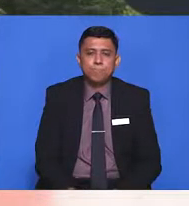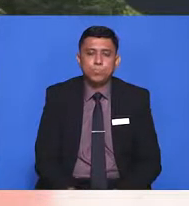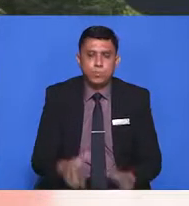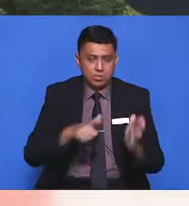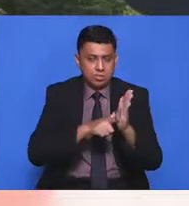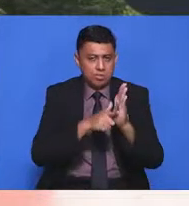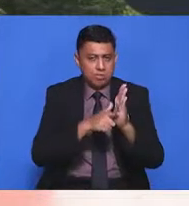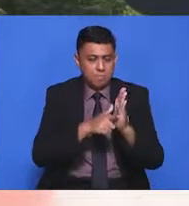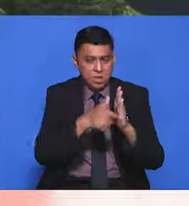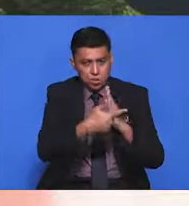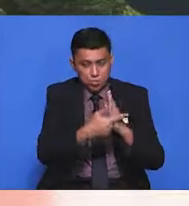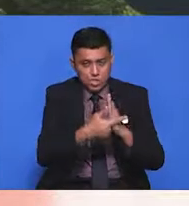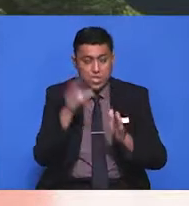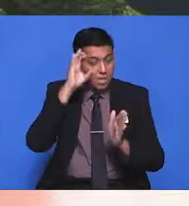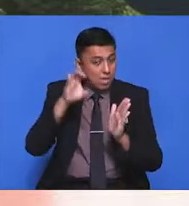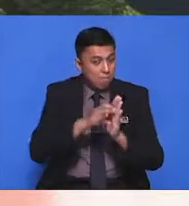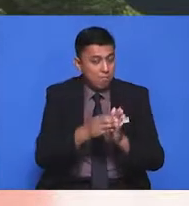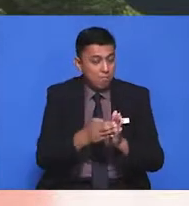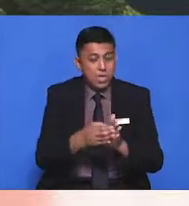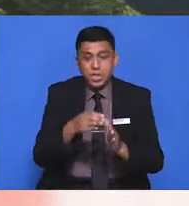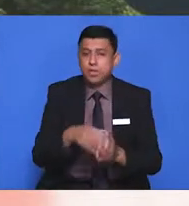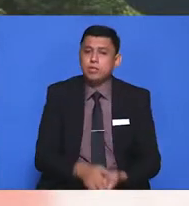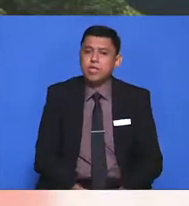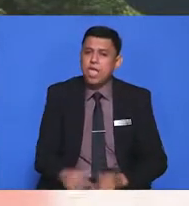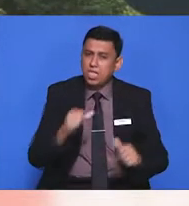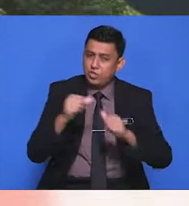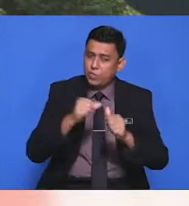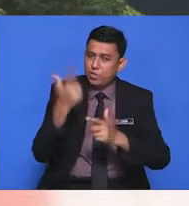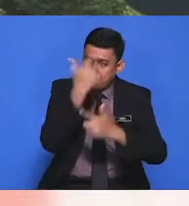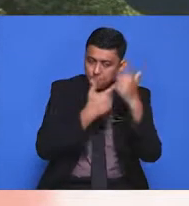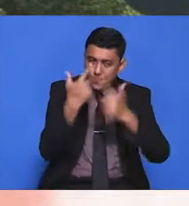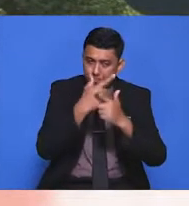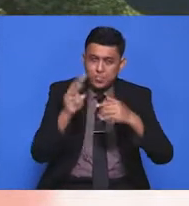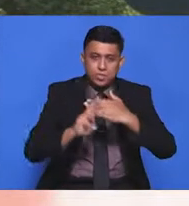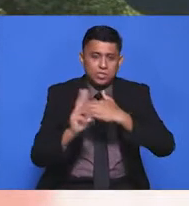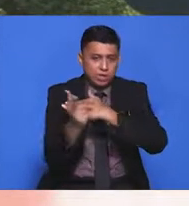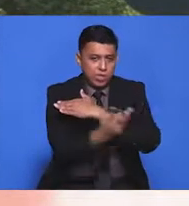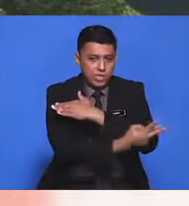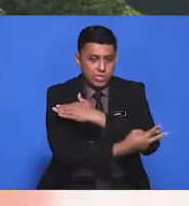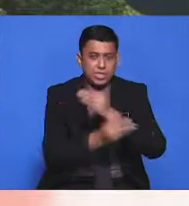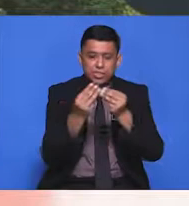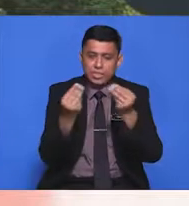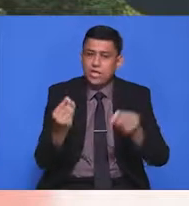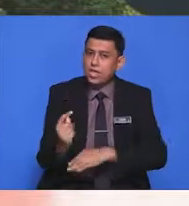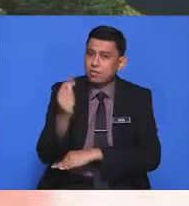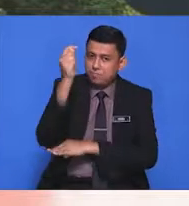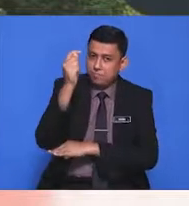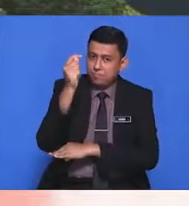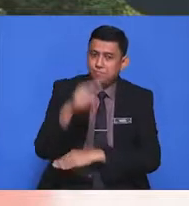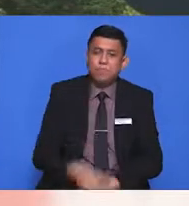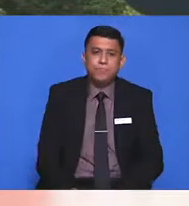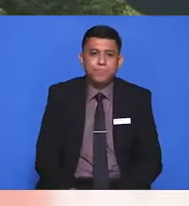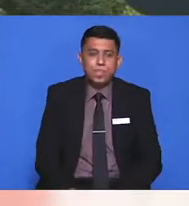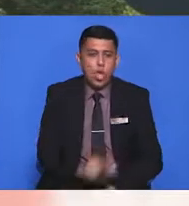Melalui gambar yang dipaparkan, murid-murid dapat melihat aktiviti pelancongan di kawasan tanah tinggi. Contohnya Gunung